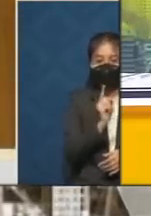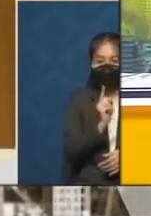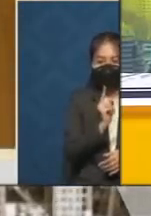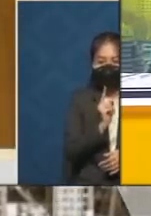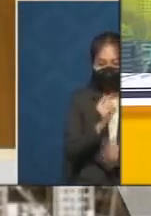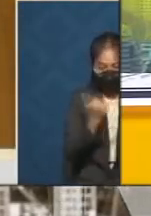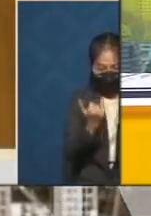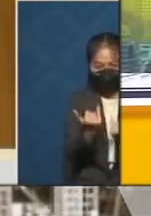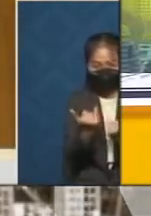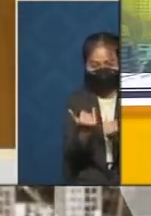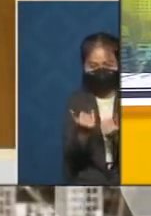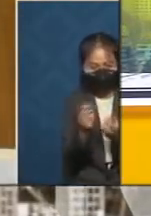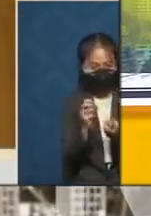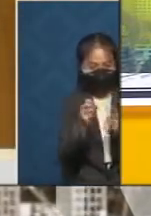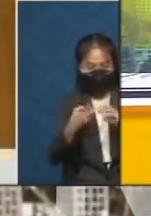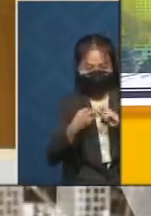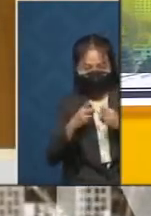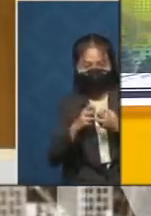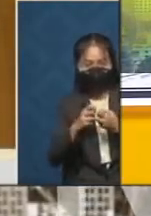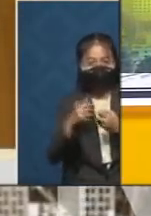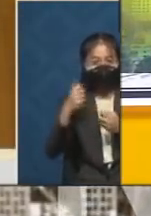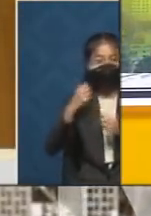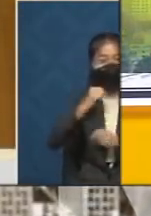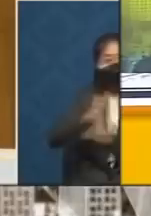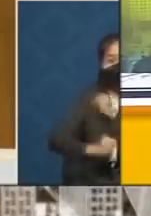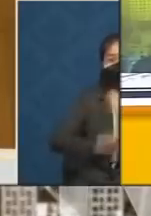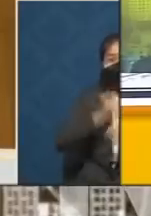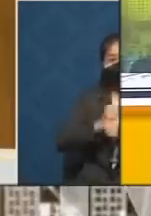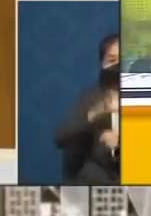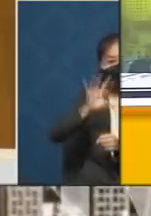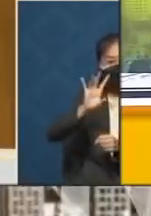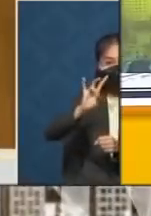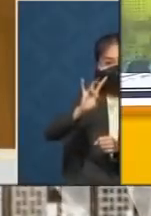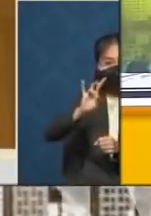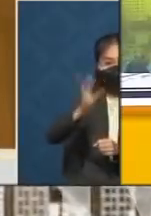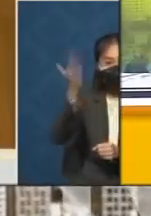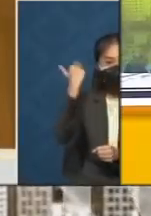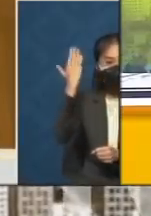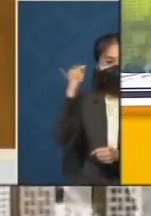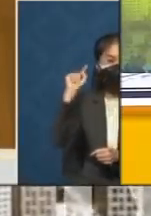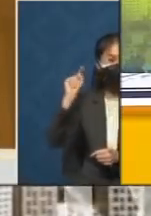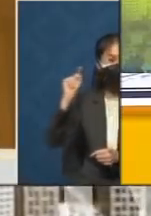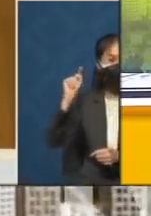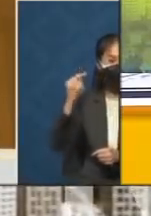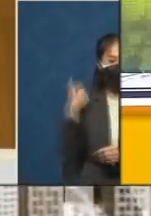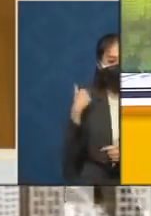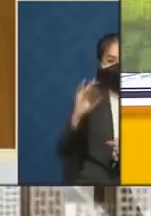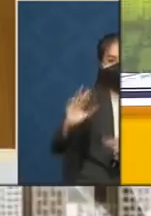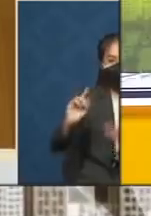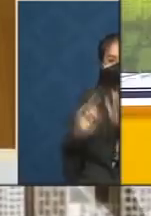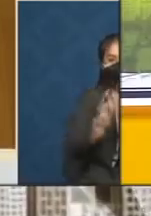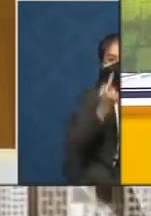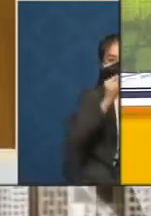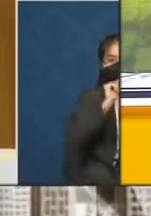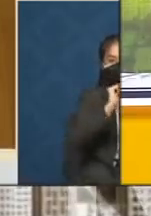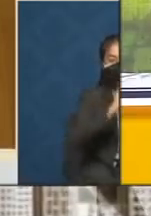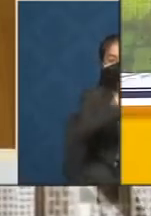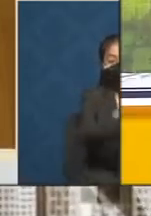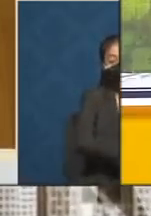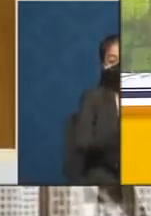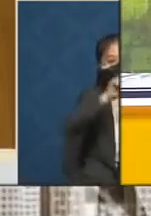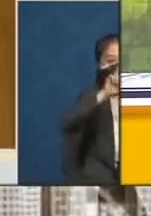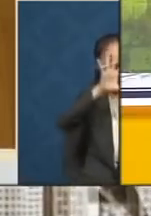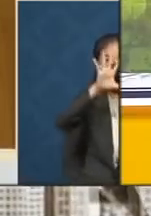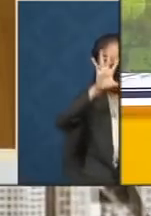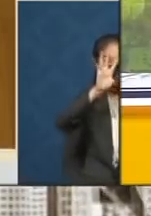ไม่เป็นประชาธิปไตยนะแต่มันคือการเมืองแบบนี้ที่มาแก้ไข การเมืองนักการเมืองที่บ้านเรามันเหมือนบ้านอื่นเมืองอื่นไหมผ